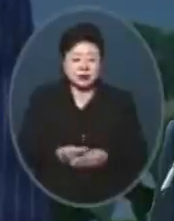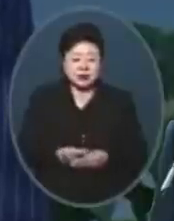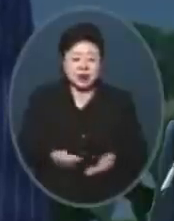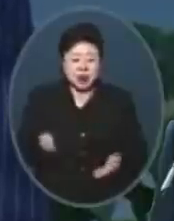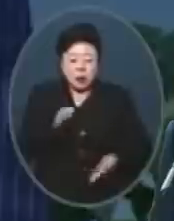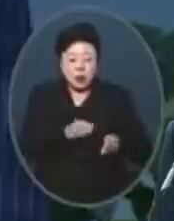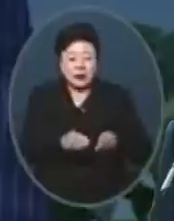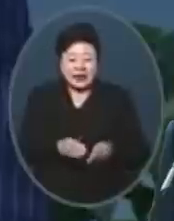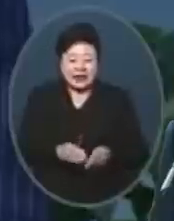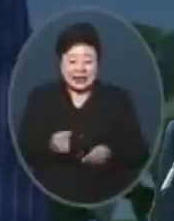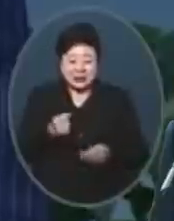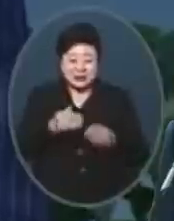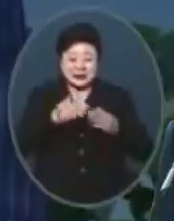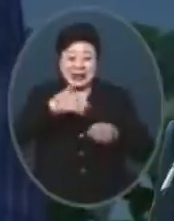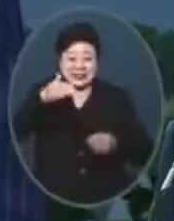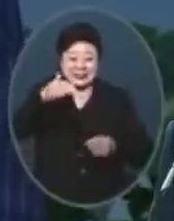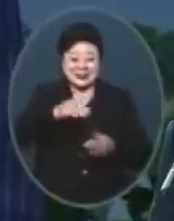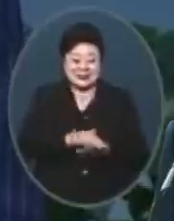가지고 집에 가서